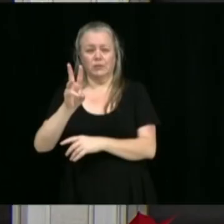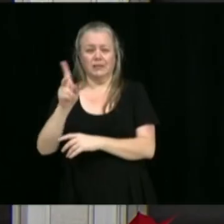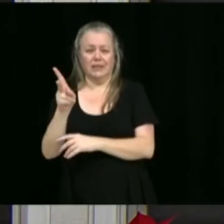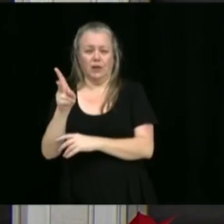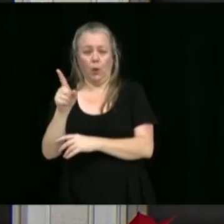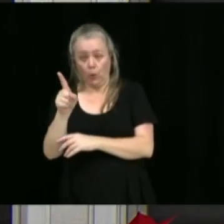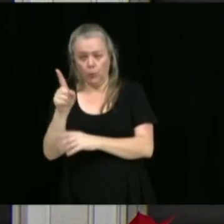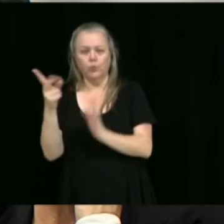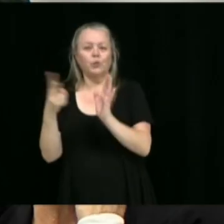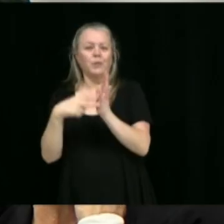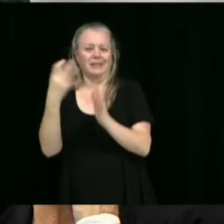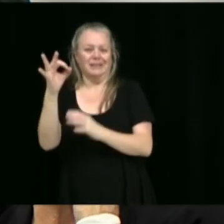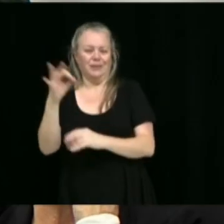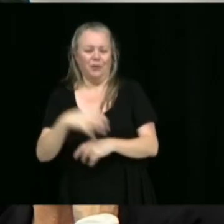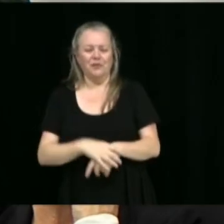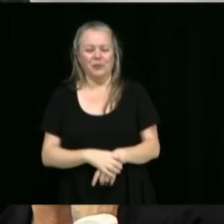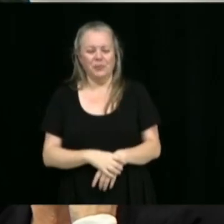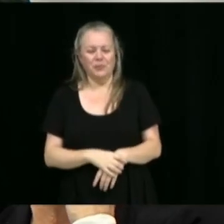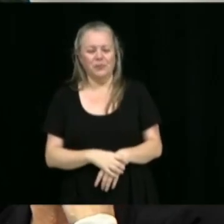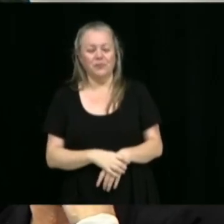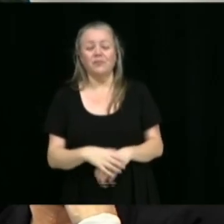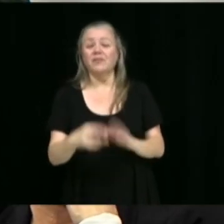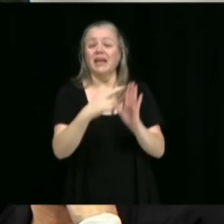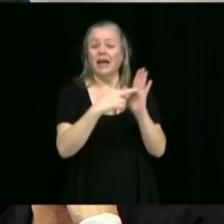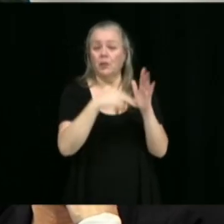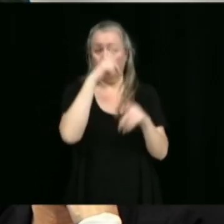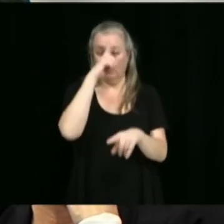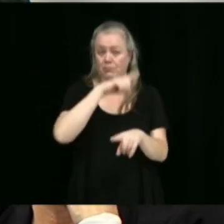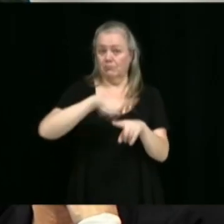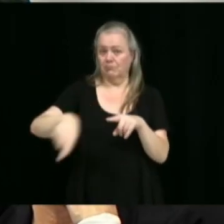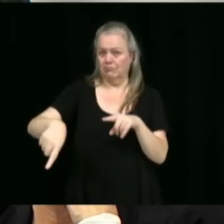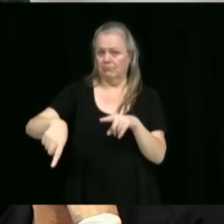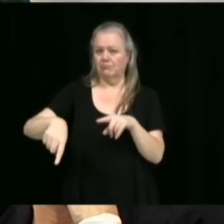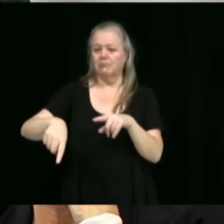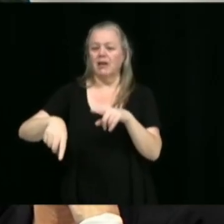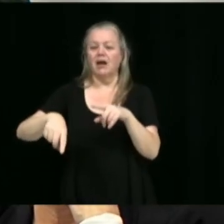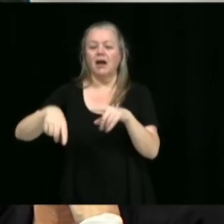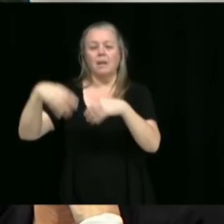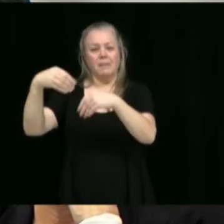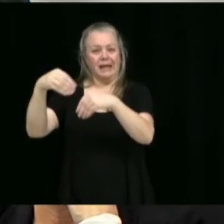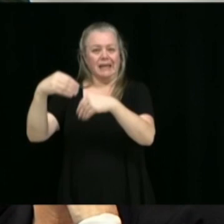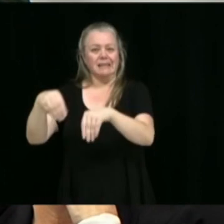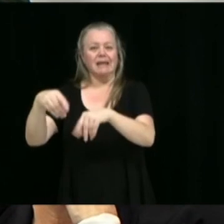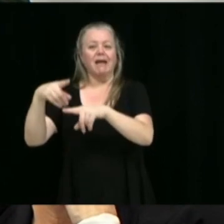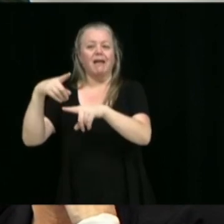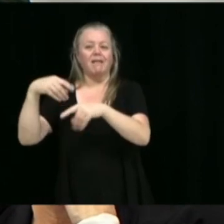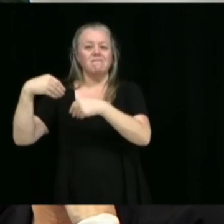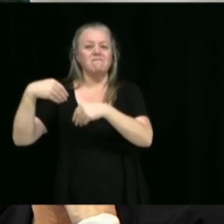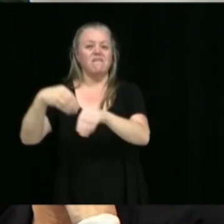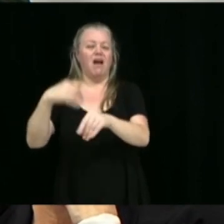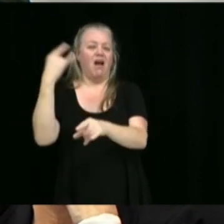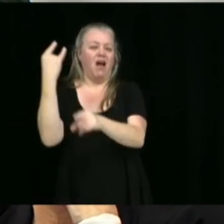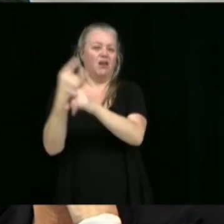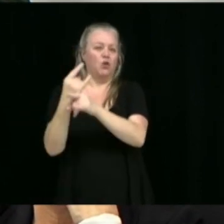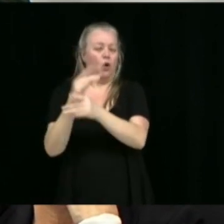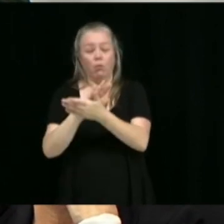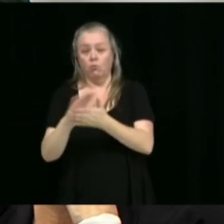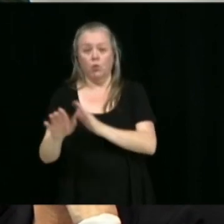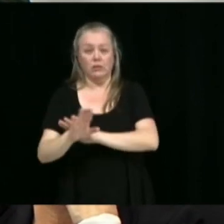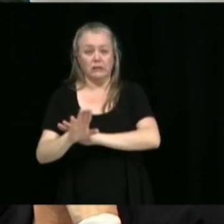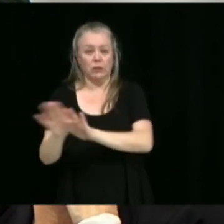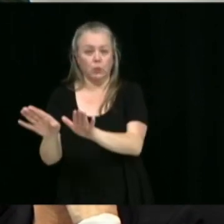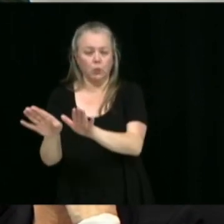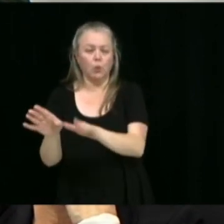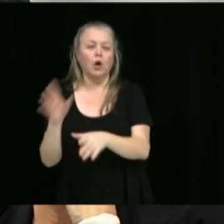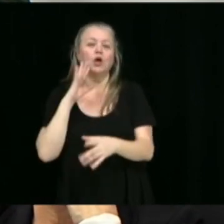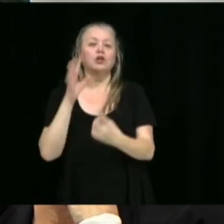1261-2019. Il s'agit d'un règlement visant à interdire les commerces dont l'usage est uniquement relié à la vente de produits alcoolisés, sauf dans les